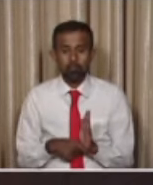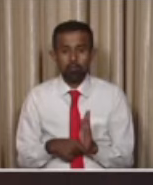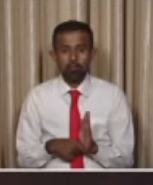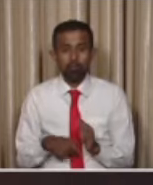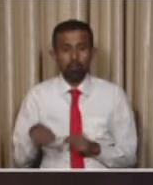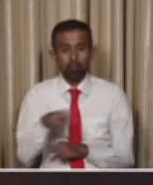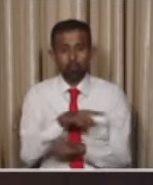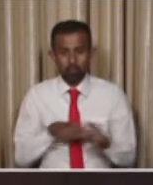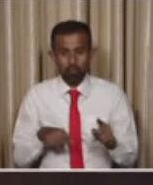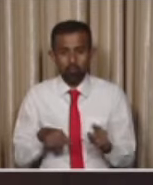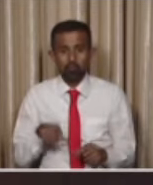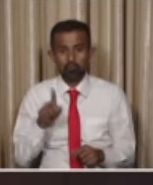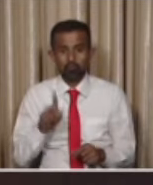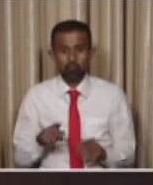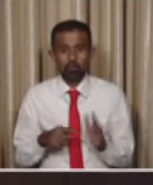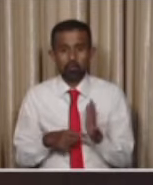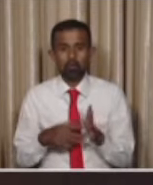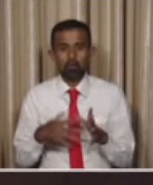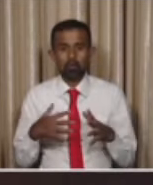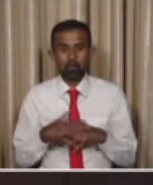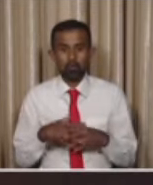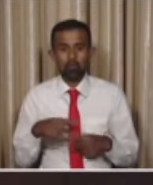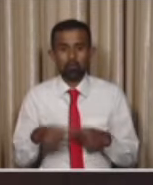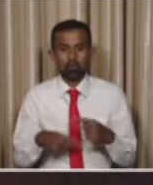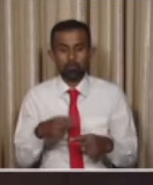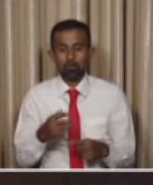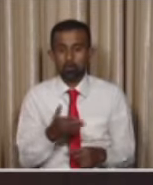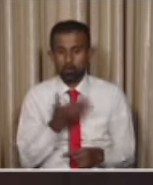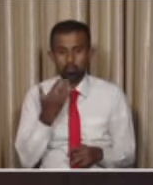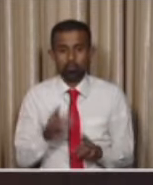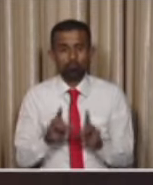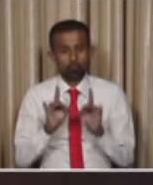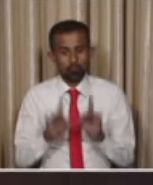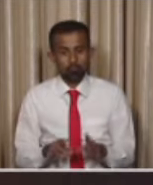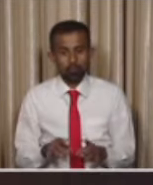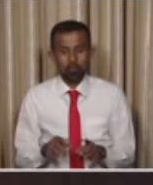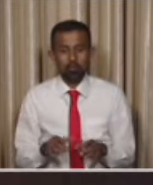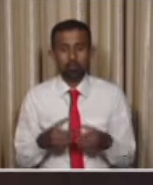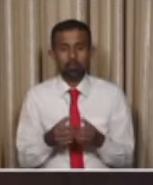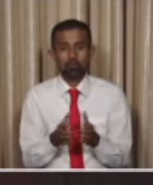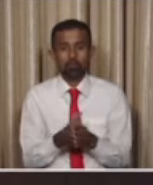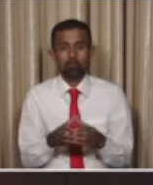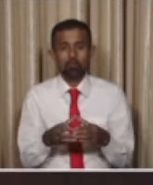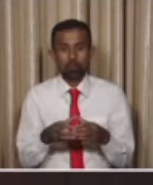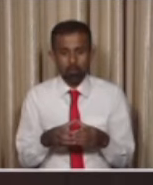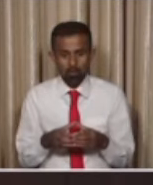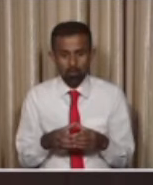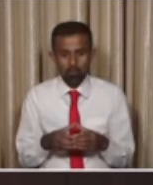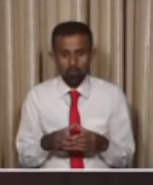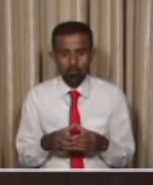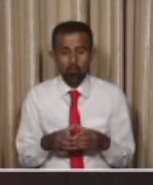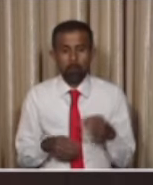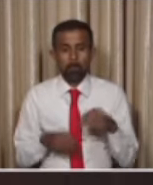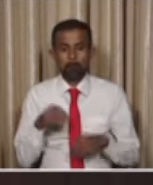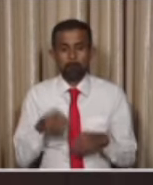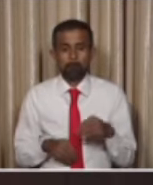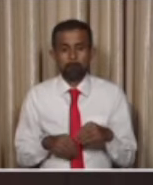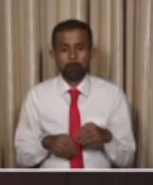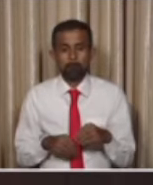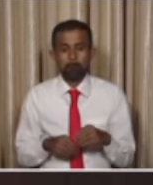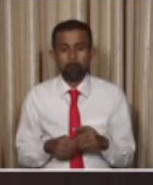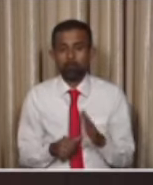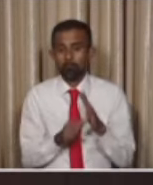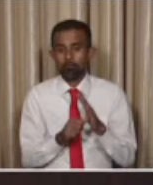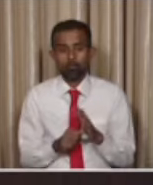benda pulua niatya. Insa niatya kriyatmak kerana pulang vidiat merate ayatnya suadi nakerla. Eharrah deshpala kini ente wahalu benda